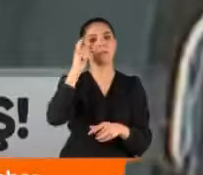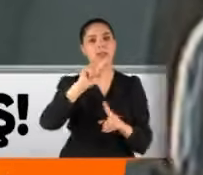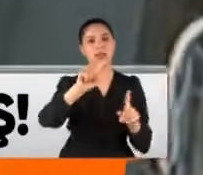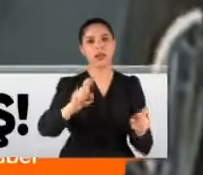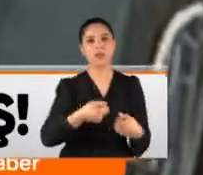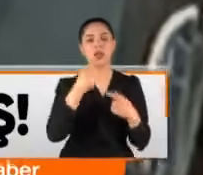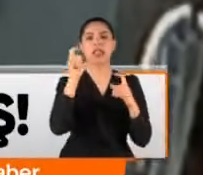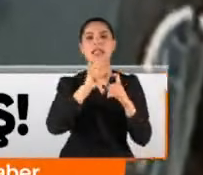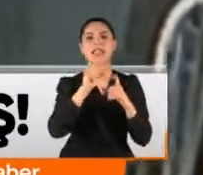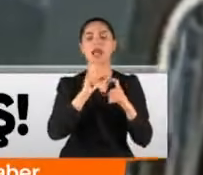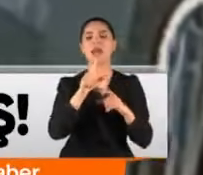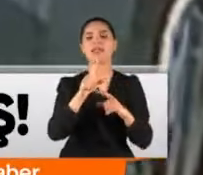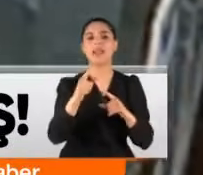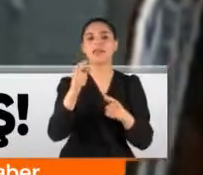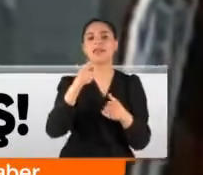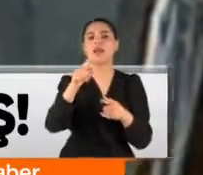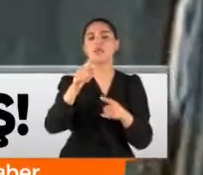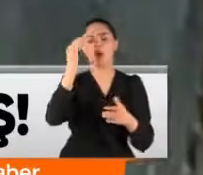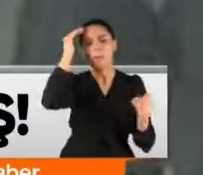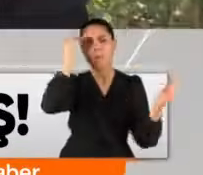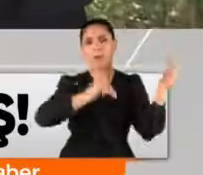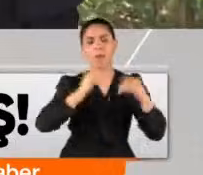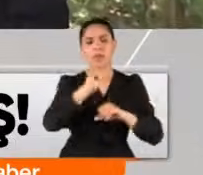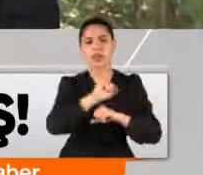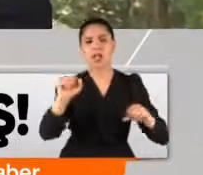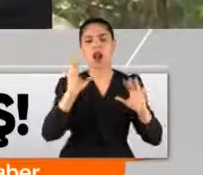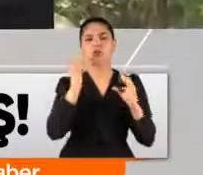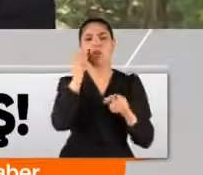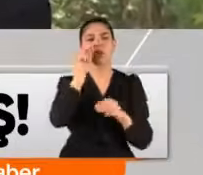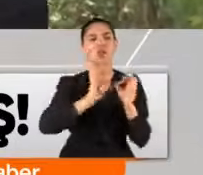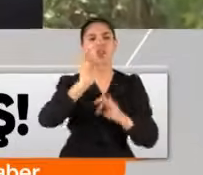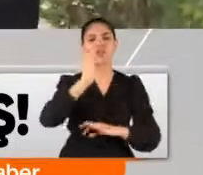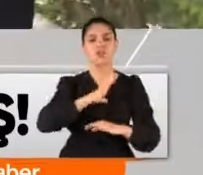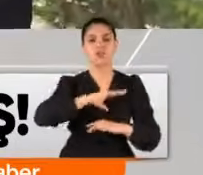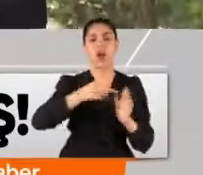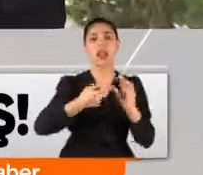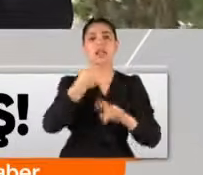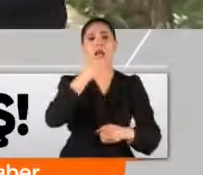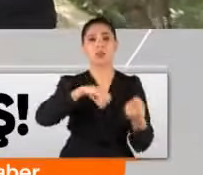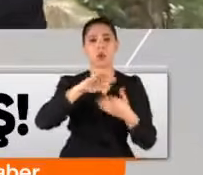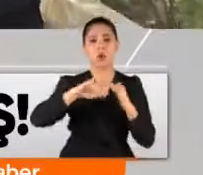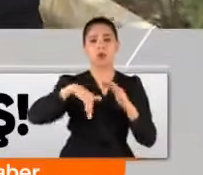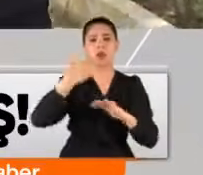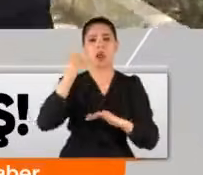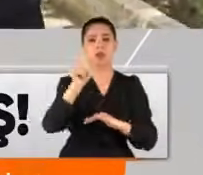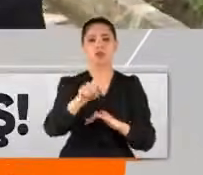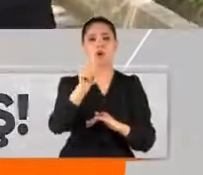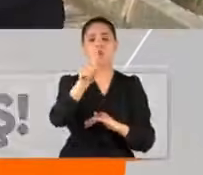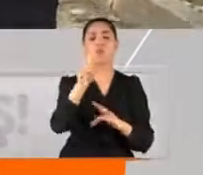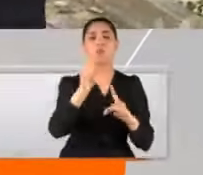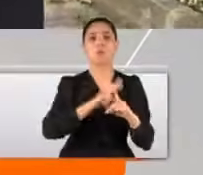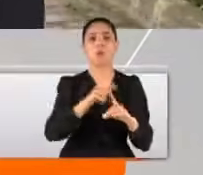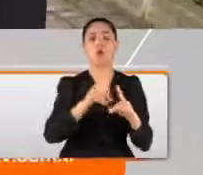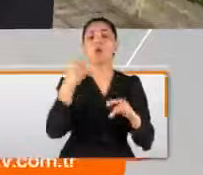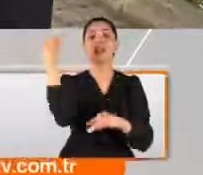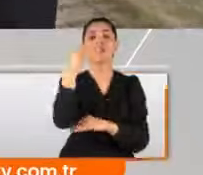Saadet zinciri tarzı bir şey konuşuluyor. Bir sürü kişi mağdur bu konuda. Gasp olayının ardından polis holdingi mercek altına aldı.